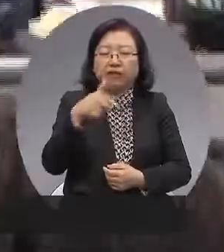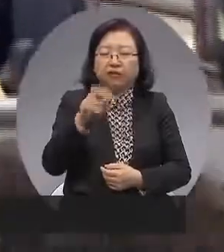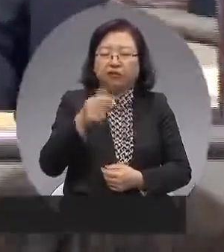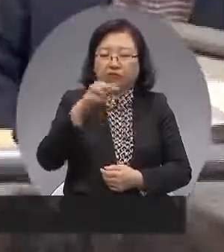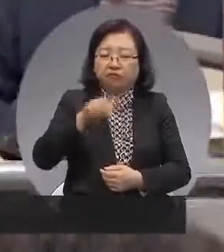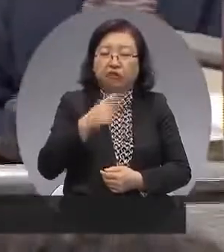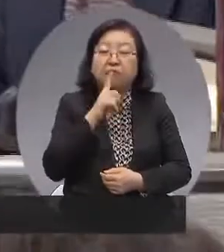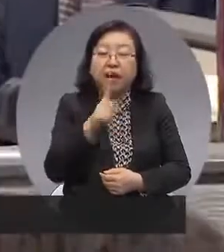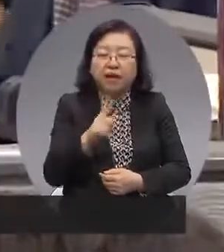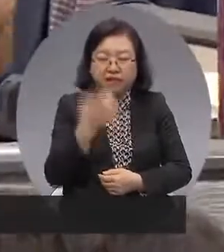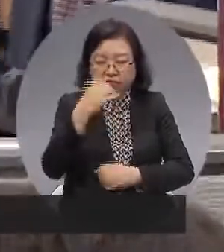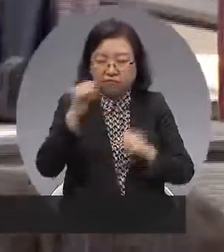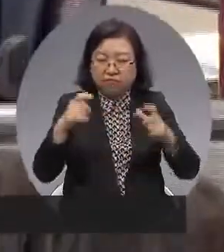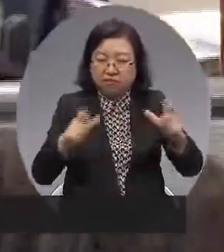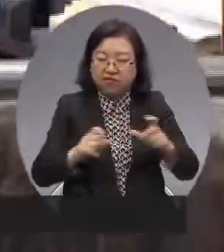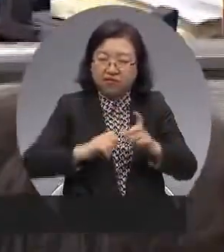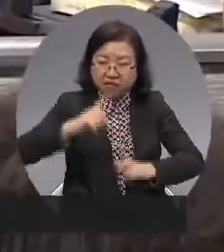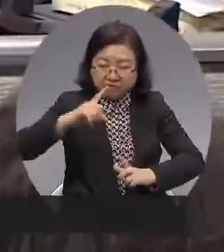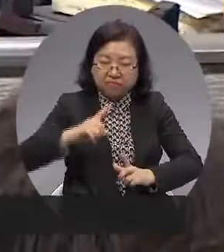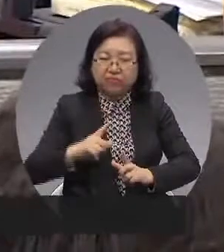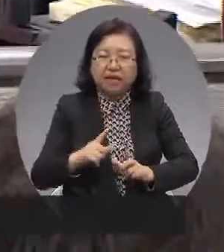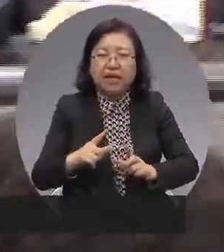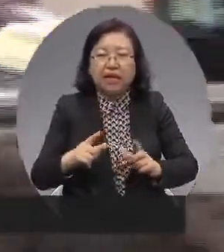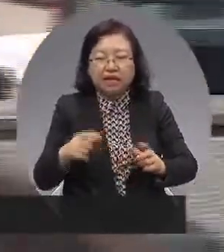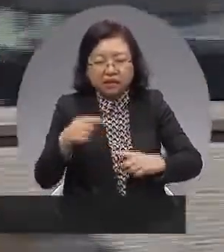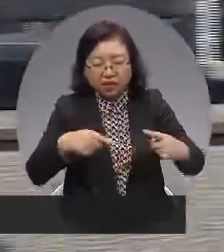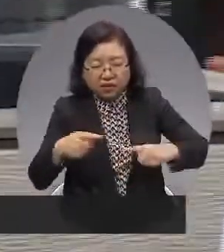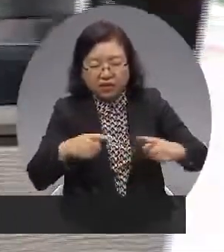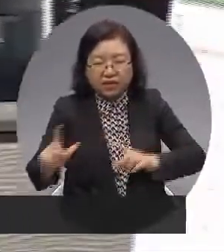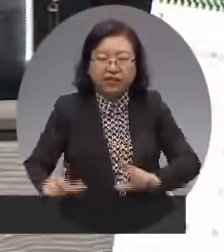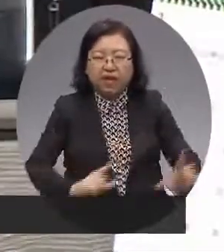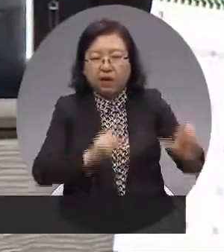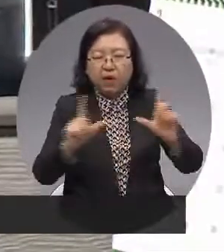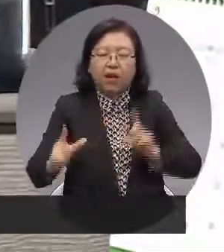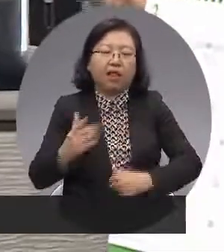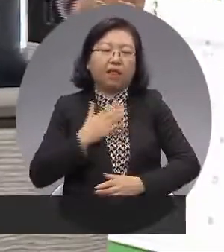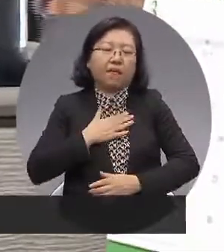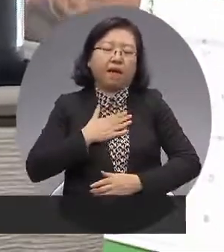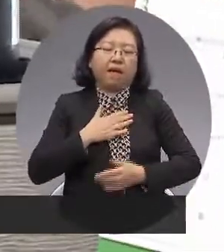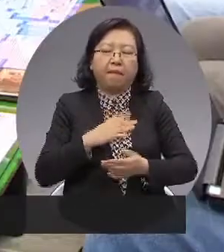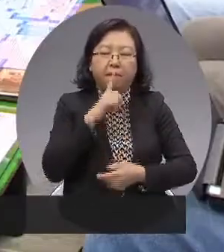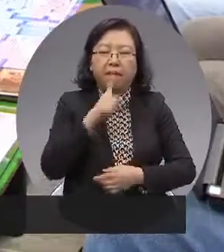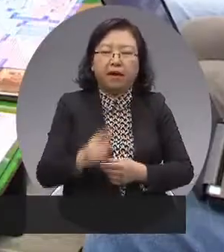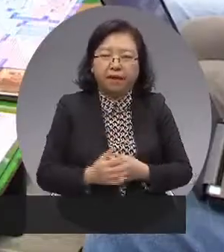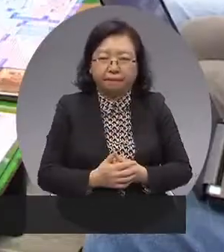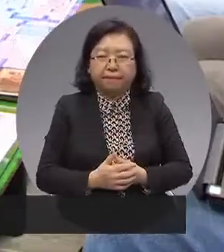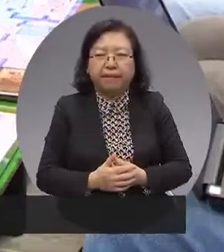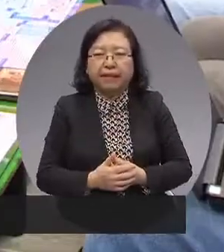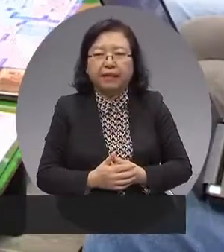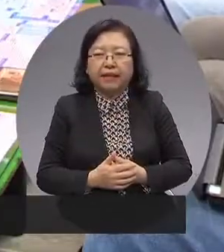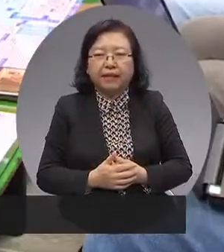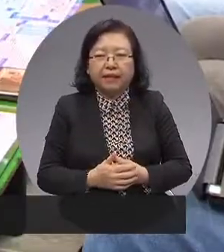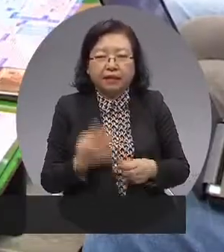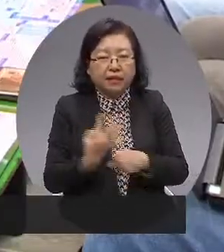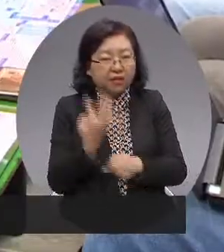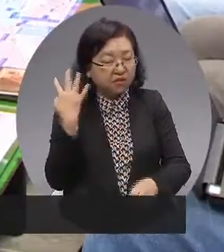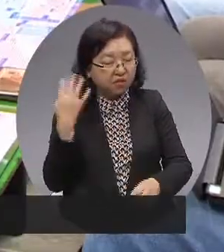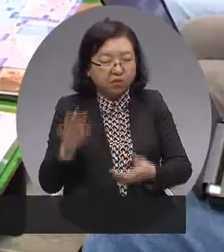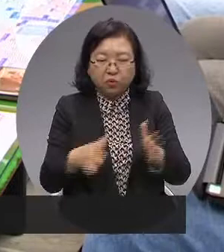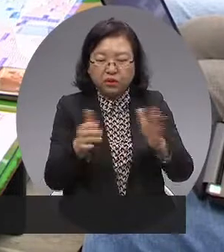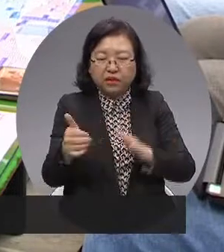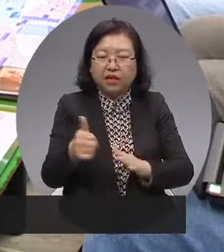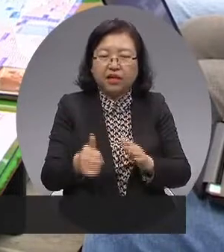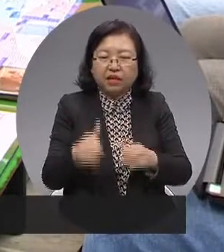차관은 충북에서 대부분의 공직과 정치 생활을 한 토종임을 강조하고 있습니다. 4년 전 도지사